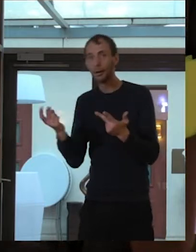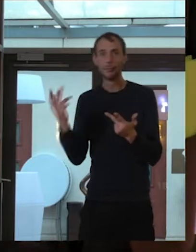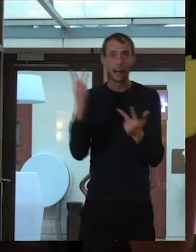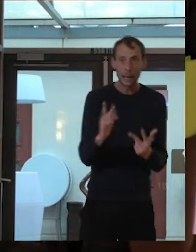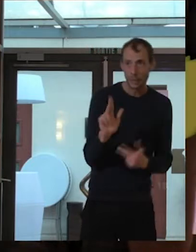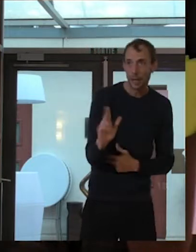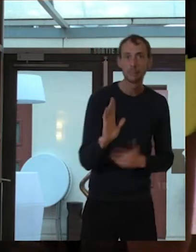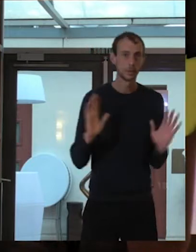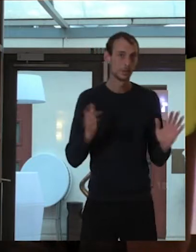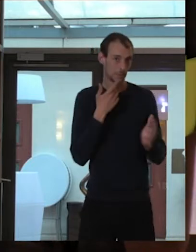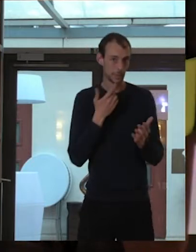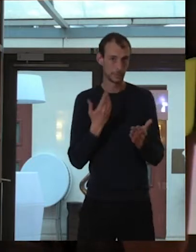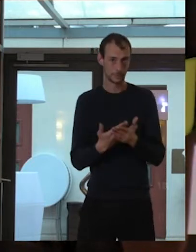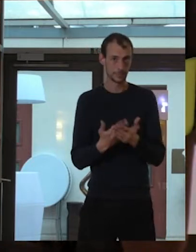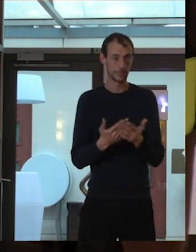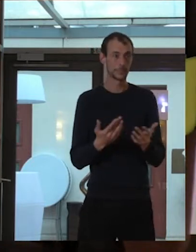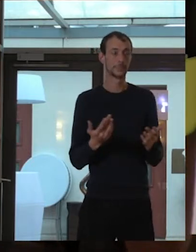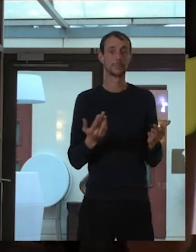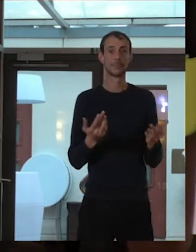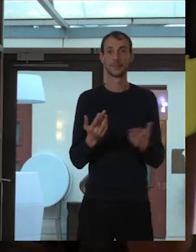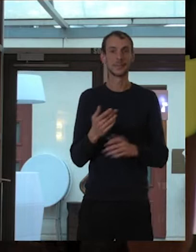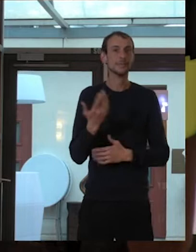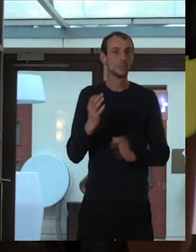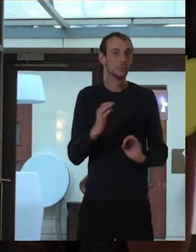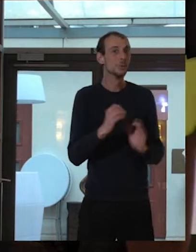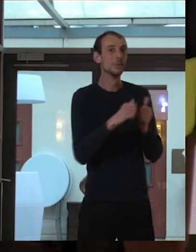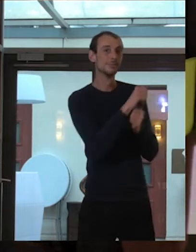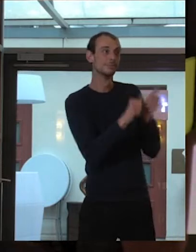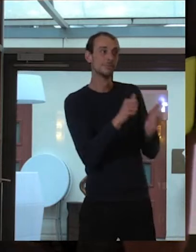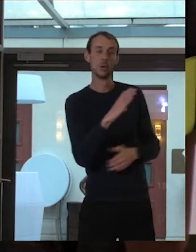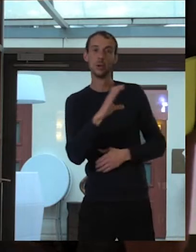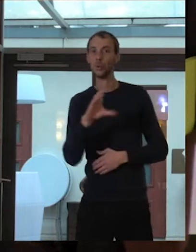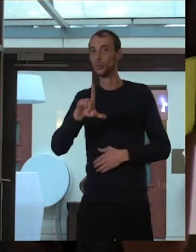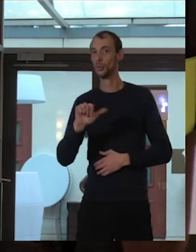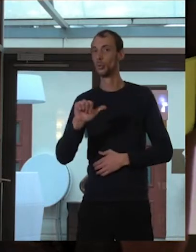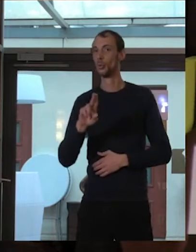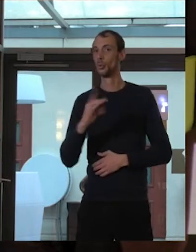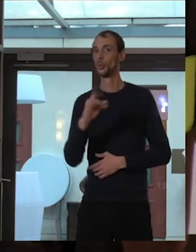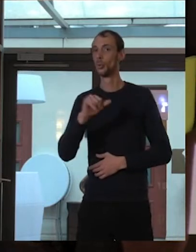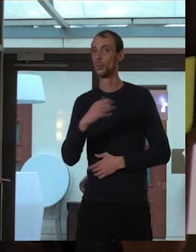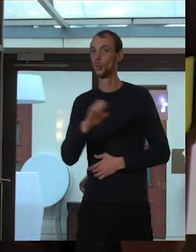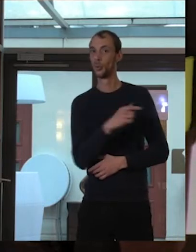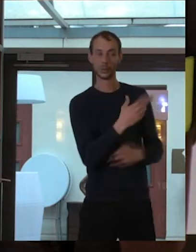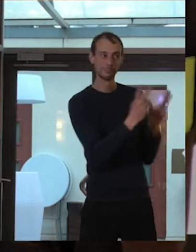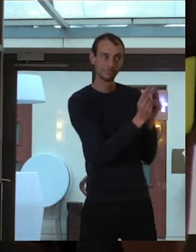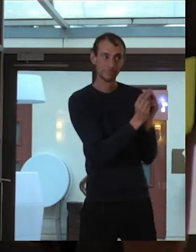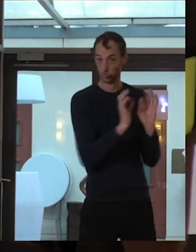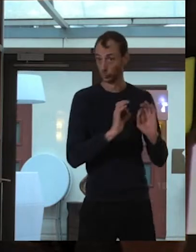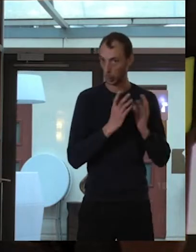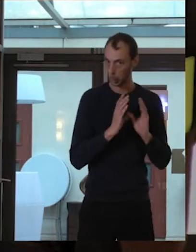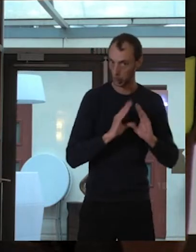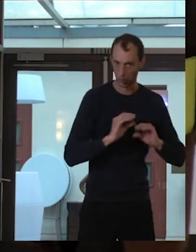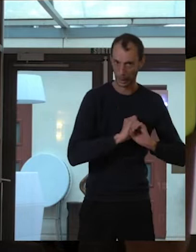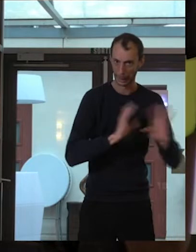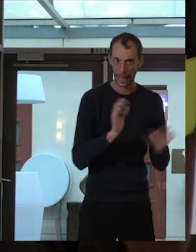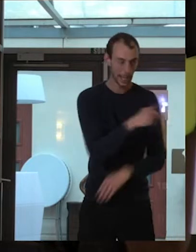enjeu transversal que vient de décrire Claudine, avec des éléments très, très concrets, aujourd'hui fait partie de l'ADN